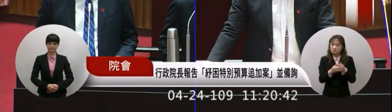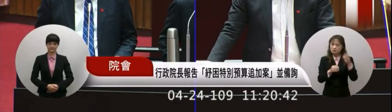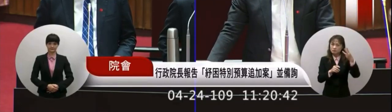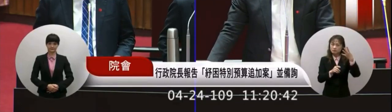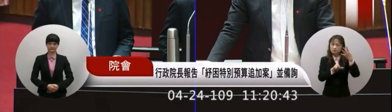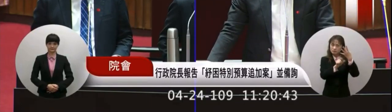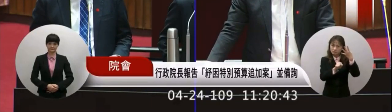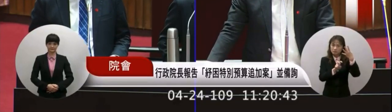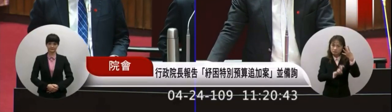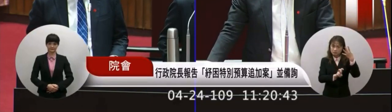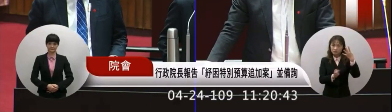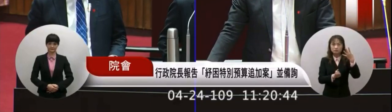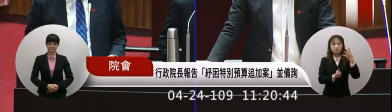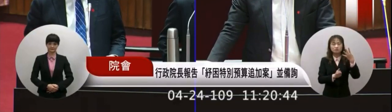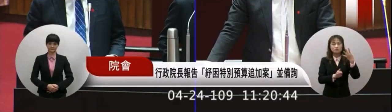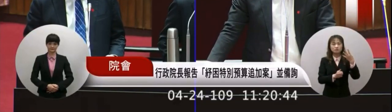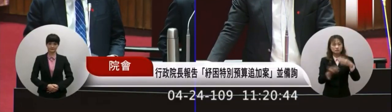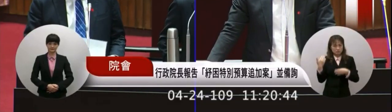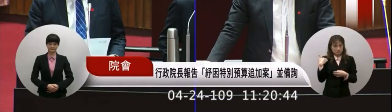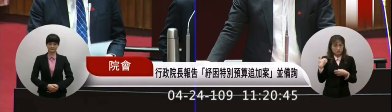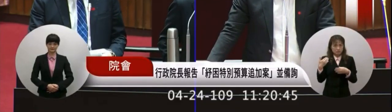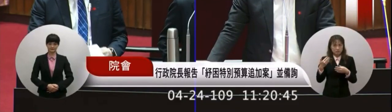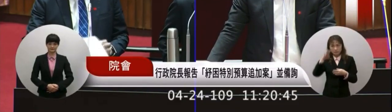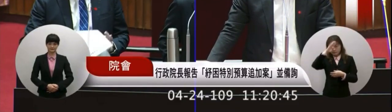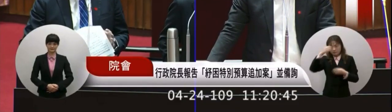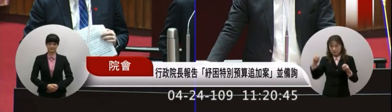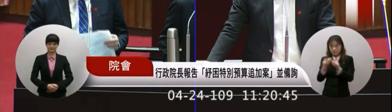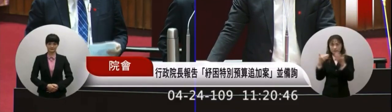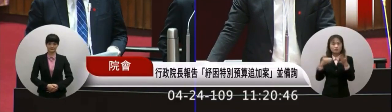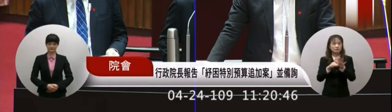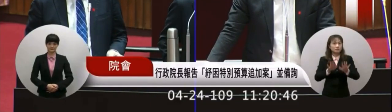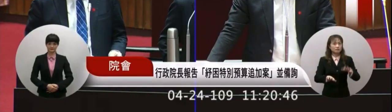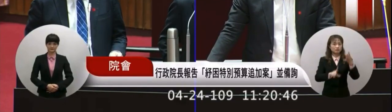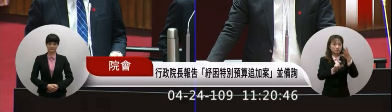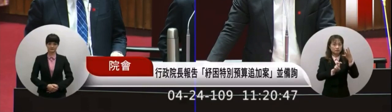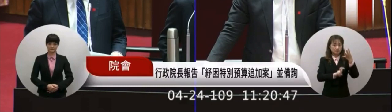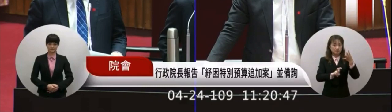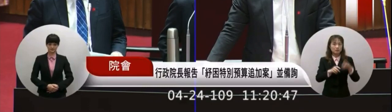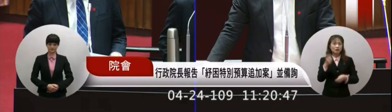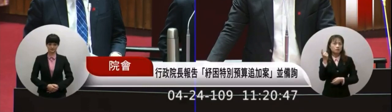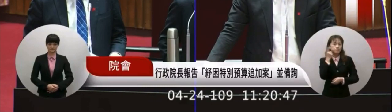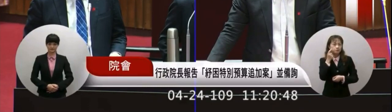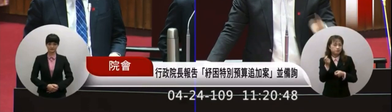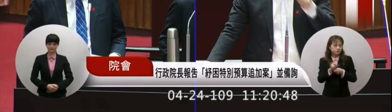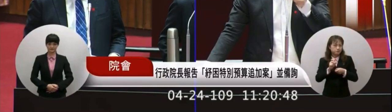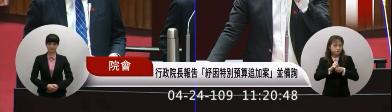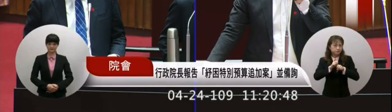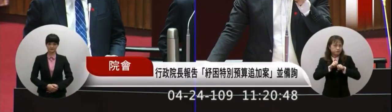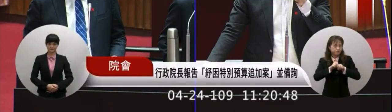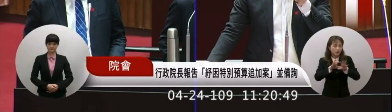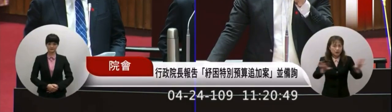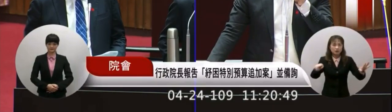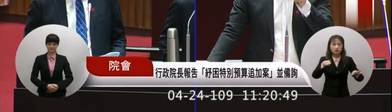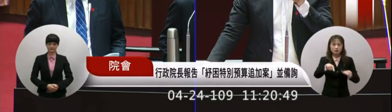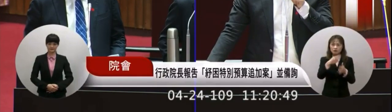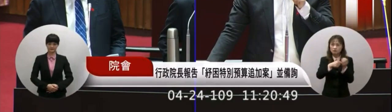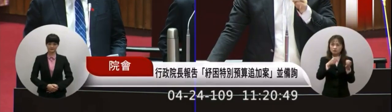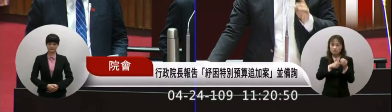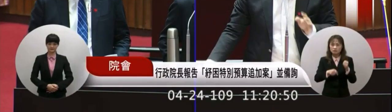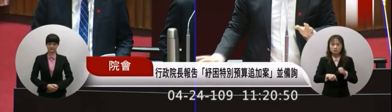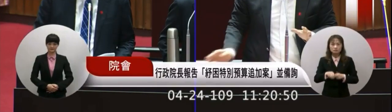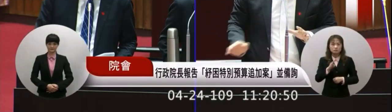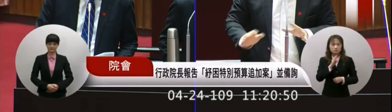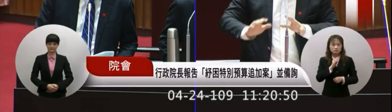十号吼，就疫情到这样是到四月二十号，产生假信息的这个次数是